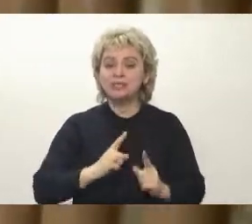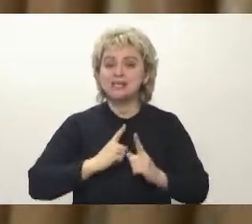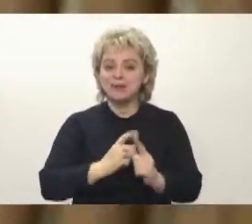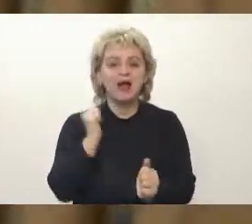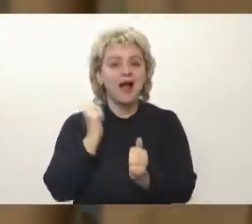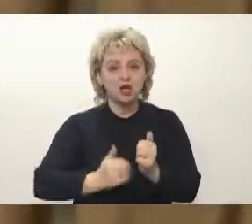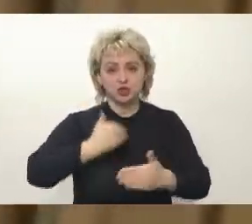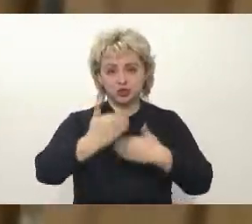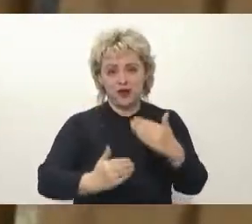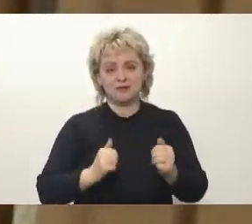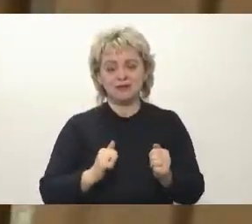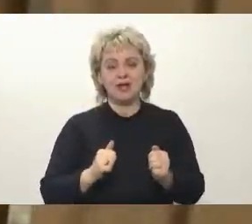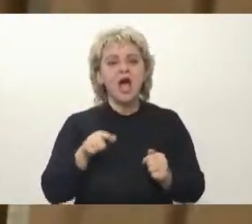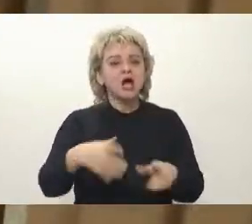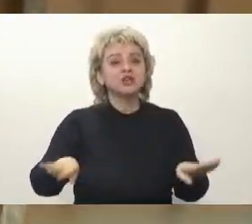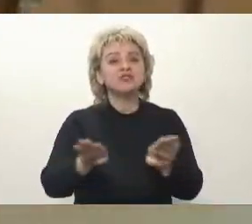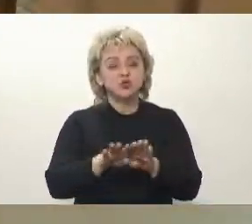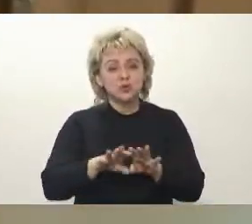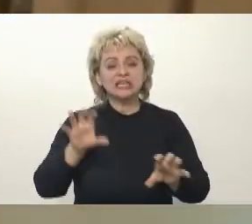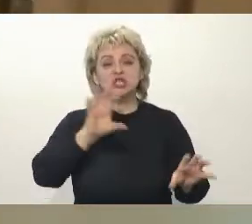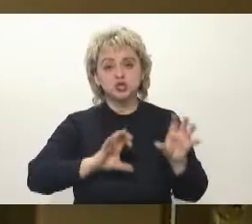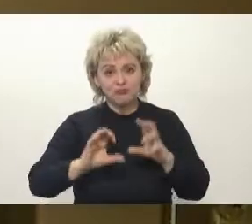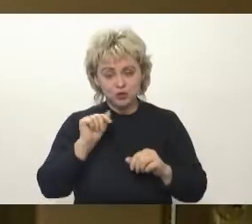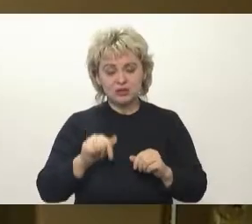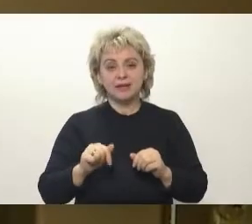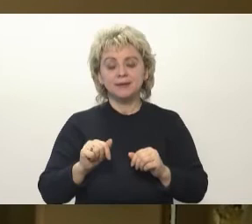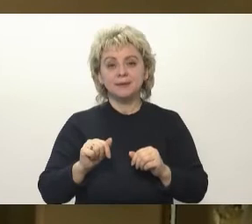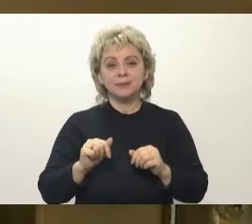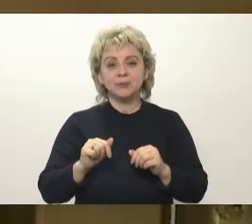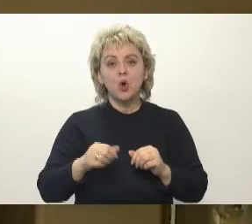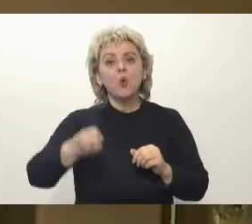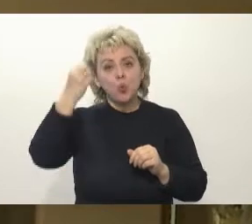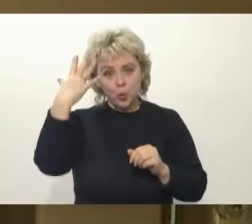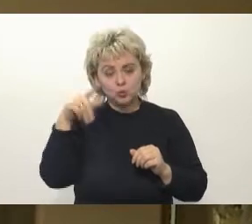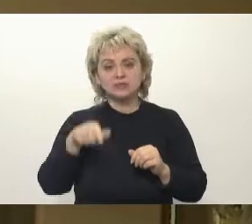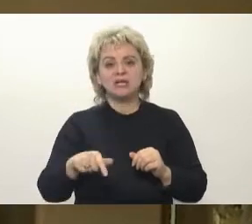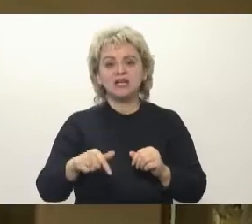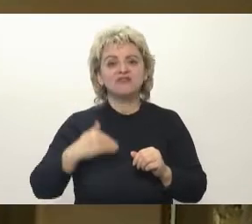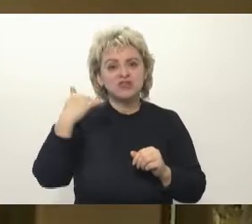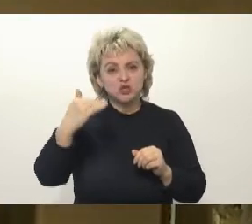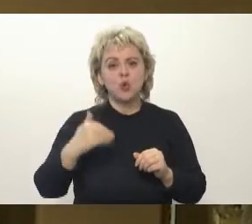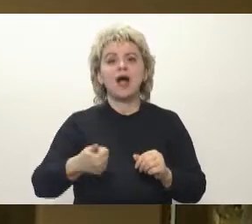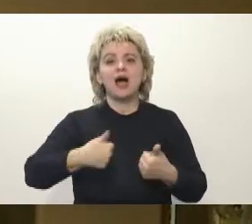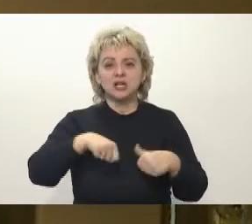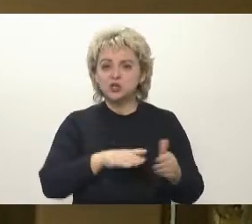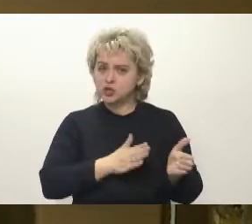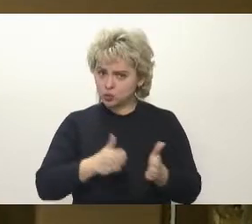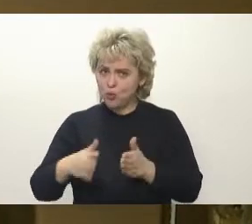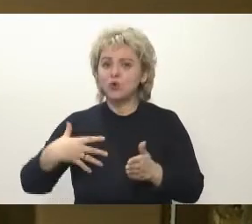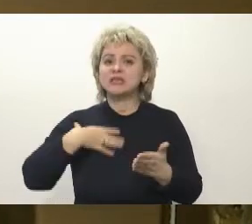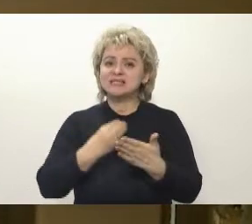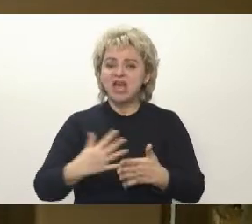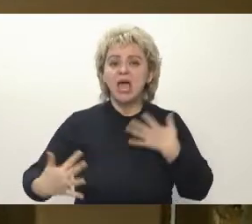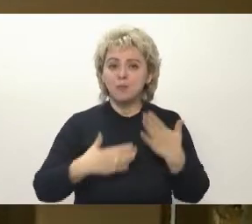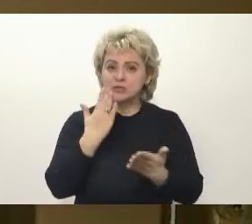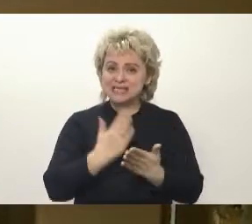сопровождали каждый шаг. Они все-таки животные и умные, и достаточно высокоорганизованные. У них тоже есть свои эмоции,